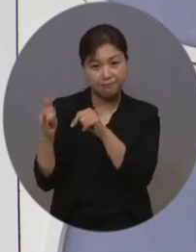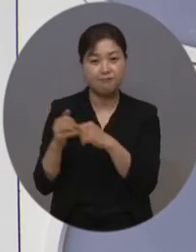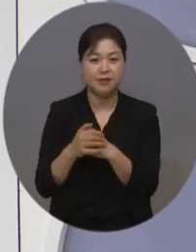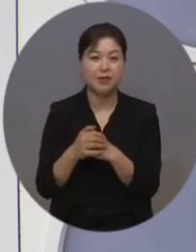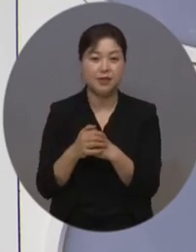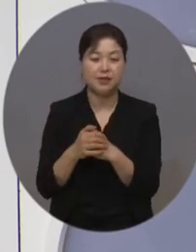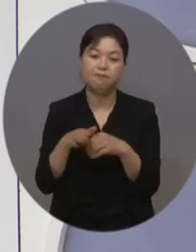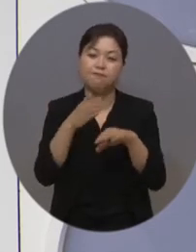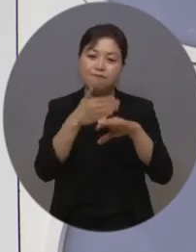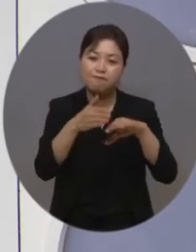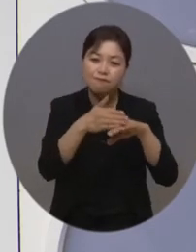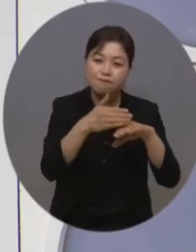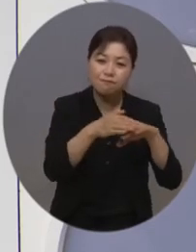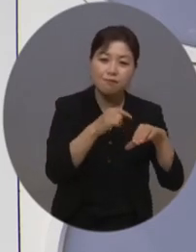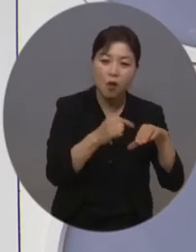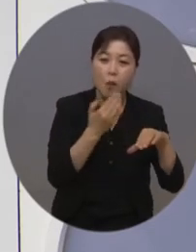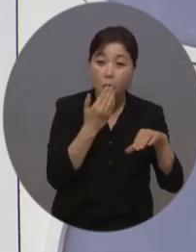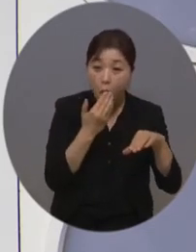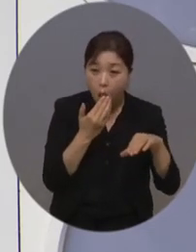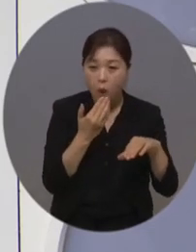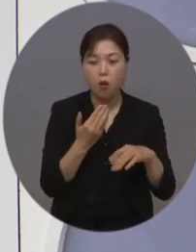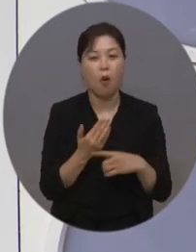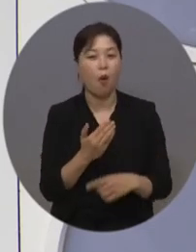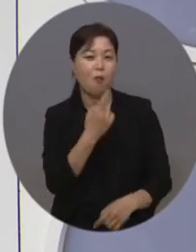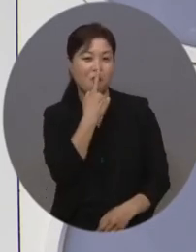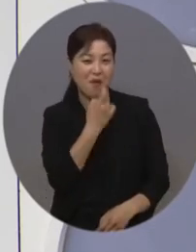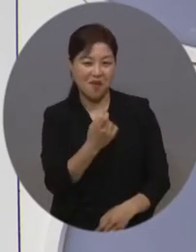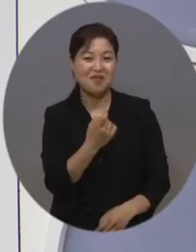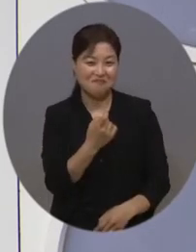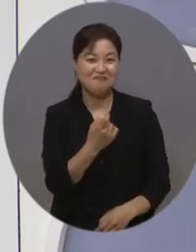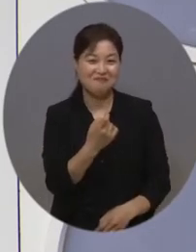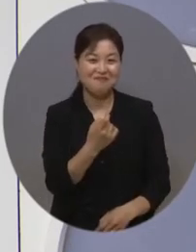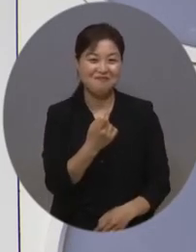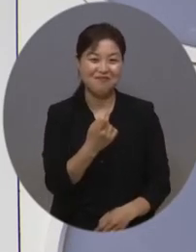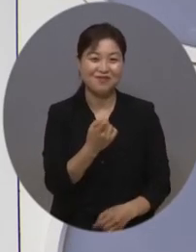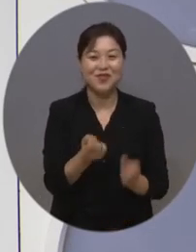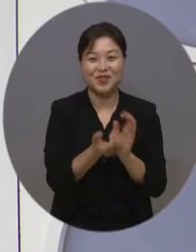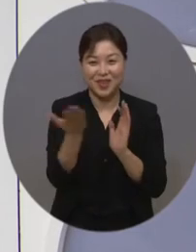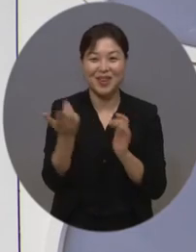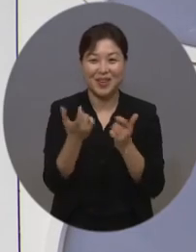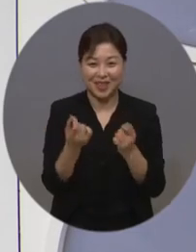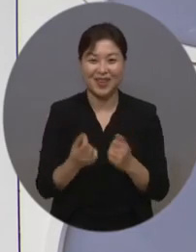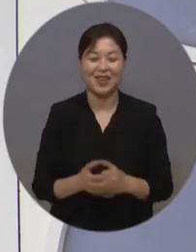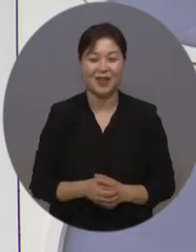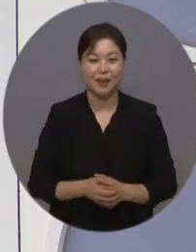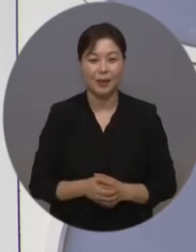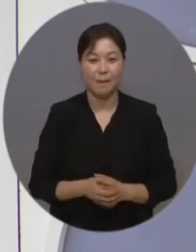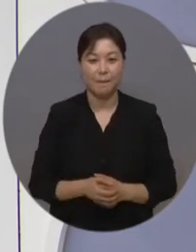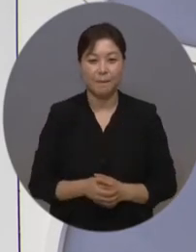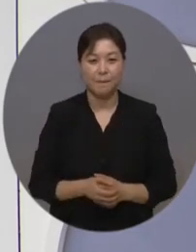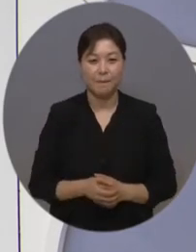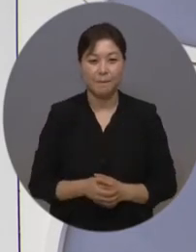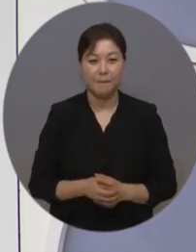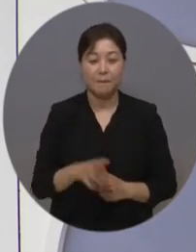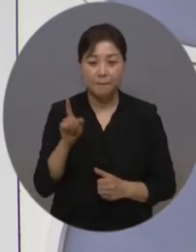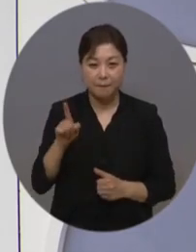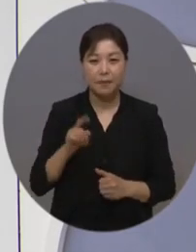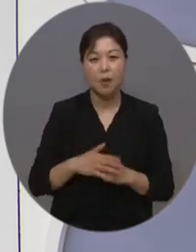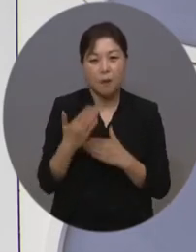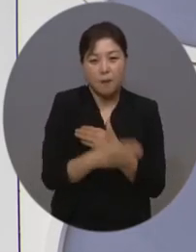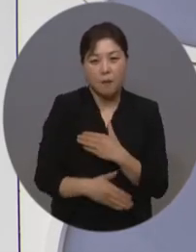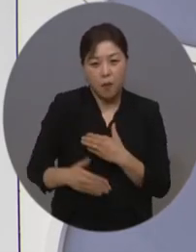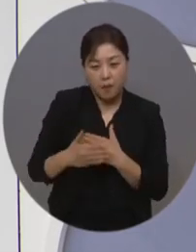세계적으로 회를 먹는 게 그 아주 멋쟁이들 사이에는 네. 하나의 유행처럼 그렇게 되어 있습니다. 근데 그것도 이제 면역에는